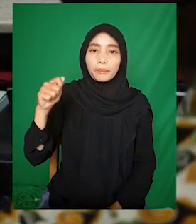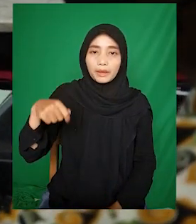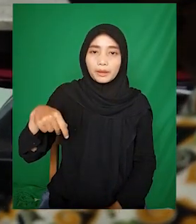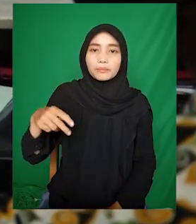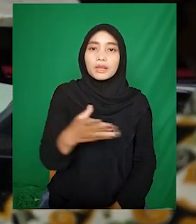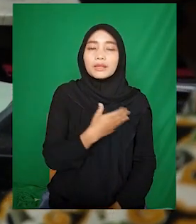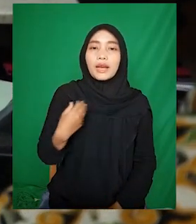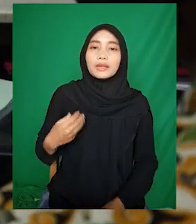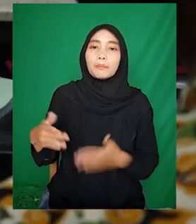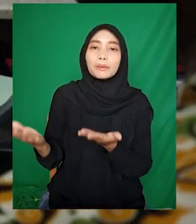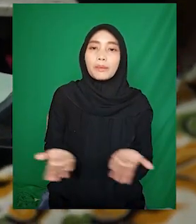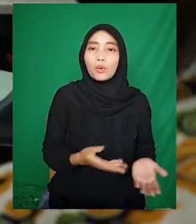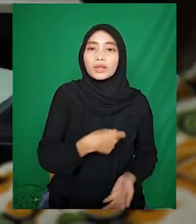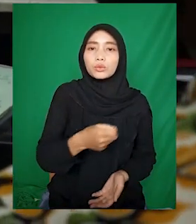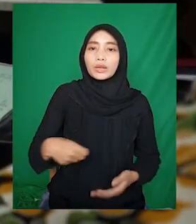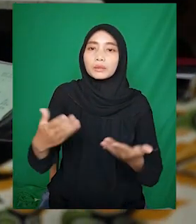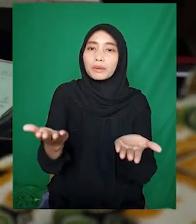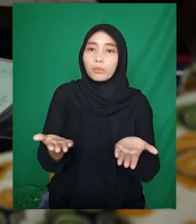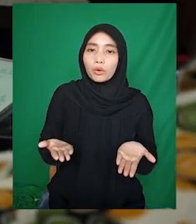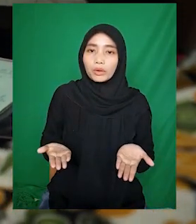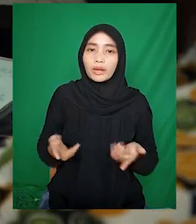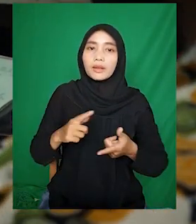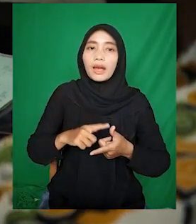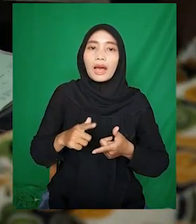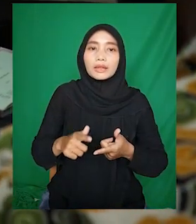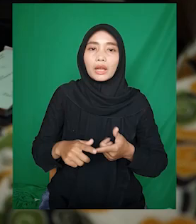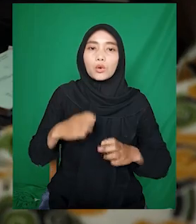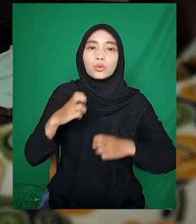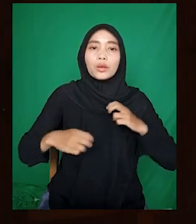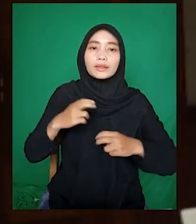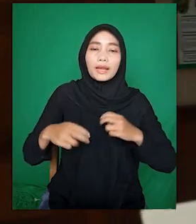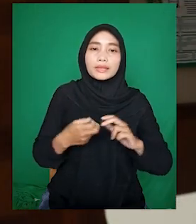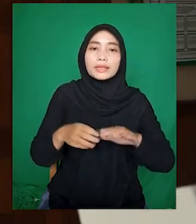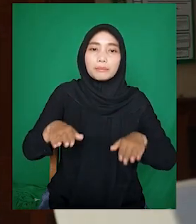permohonan atau gugatan ke meja 1 PTSP.